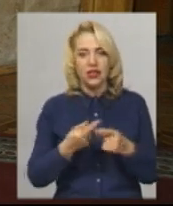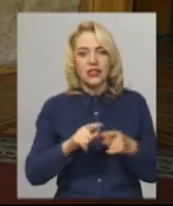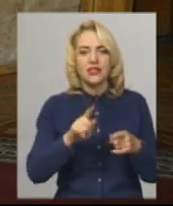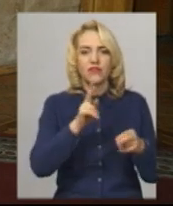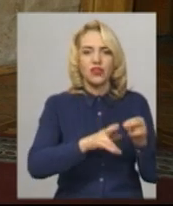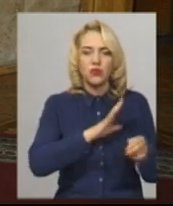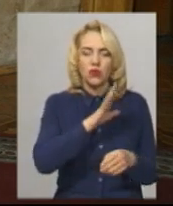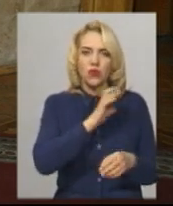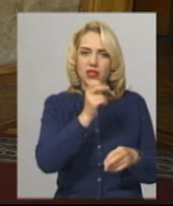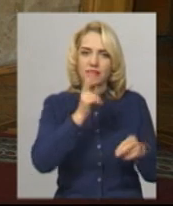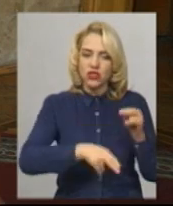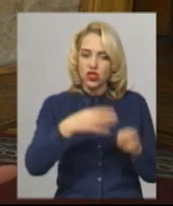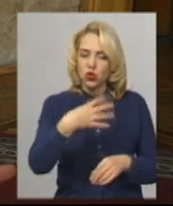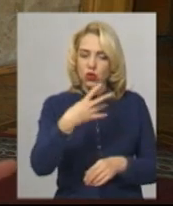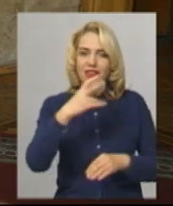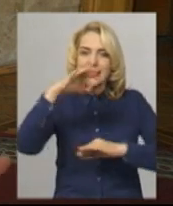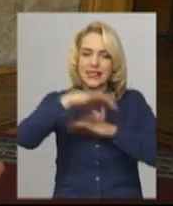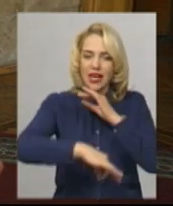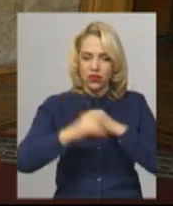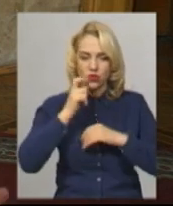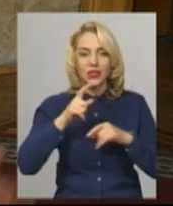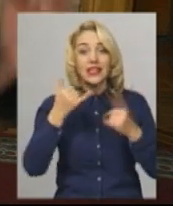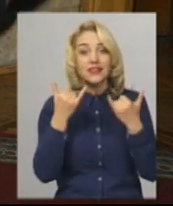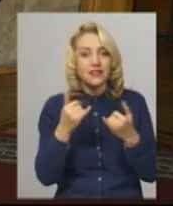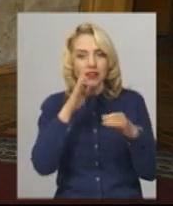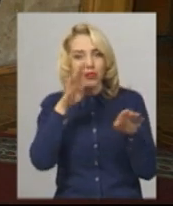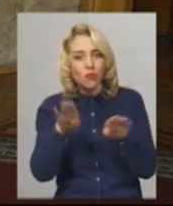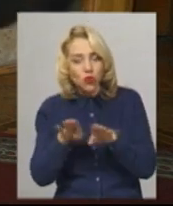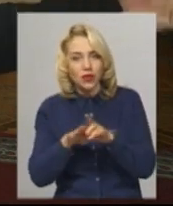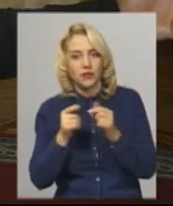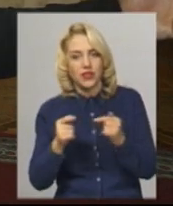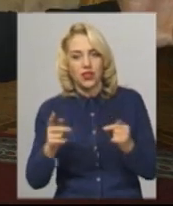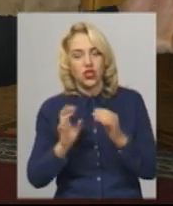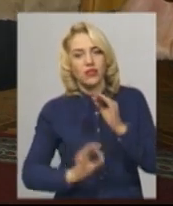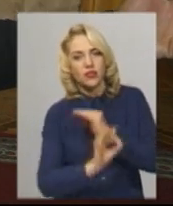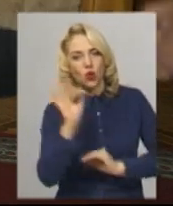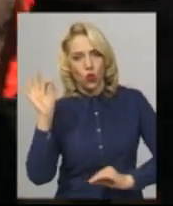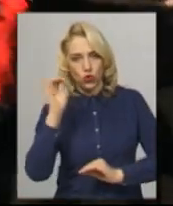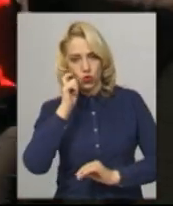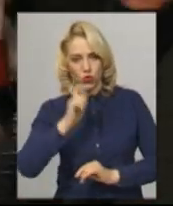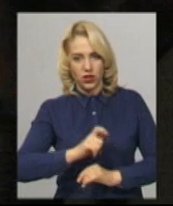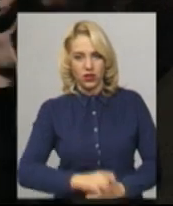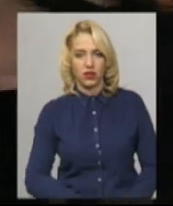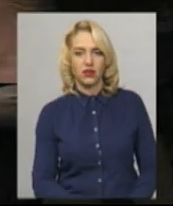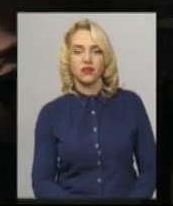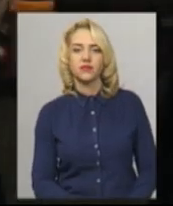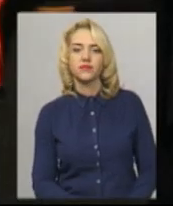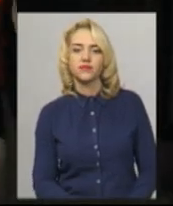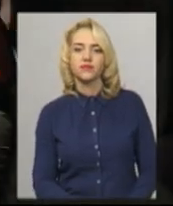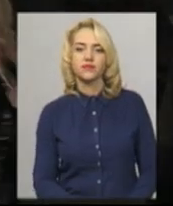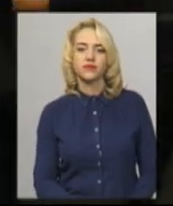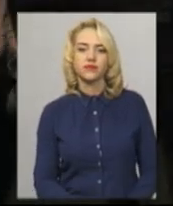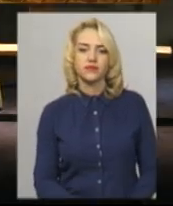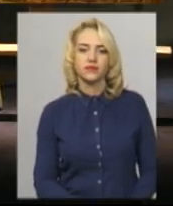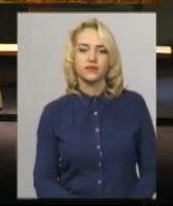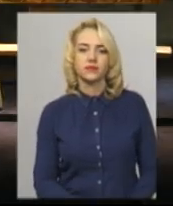40-х років на Західній Україні. Зараз дуже подібні речі відбуваються на сході України. Тетяна Ворожцова, Олександр